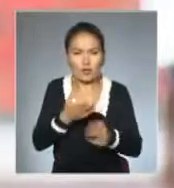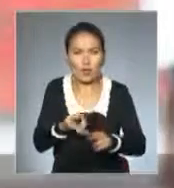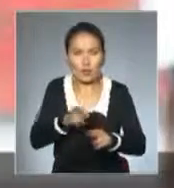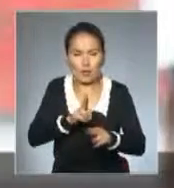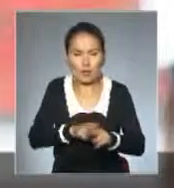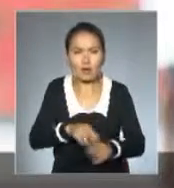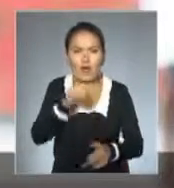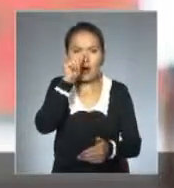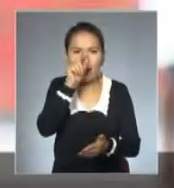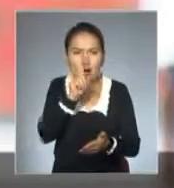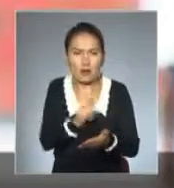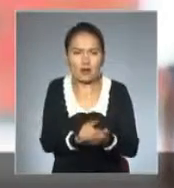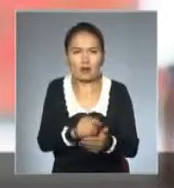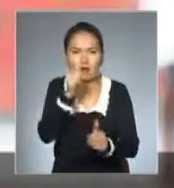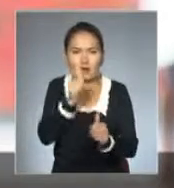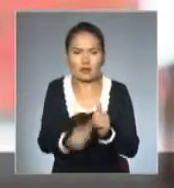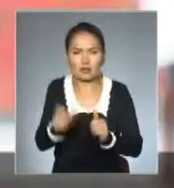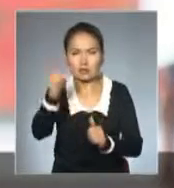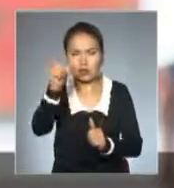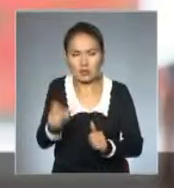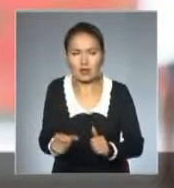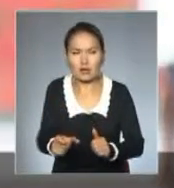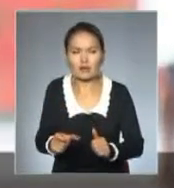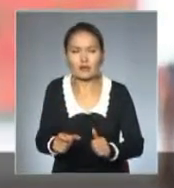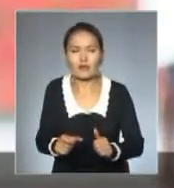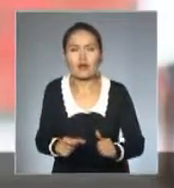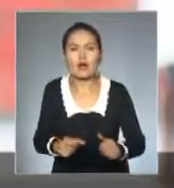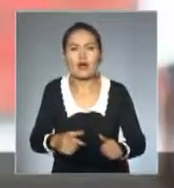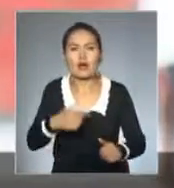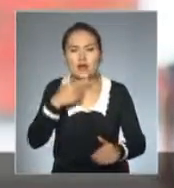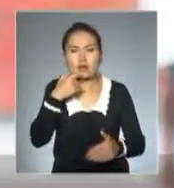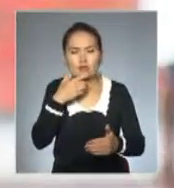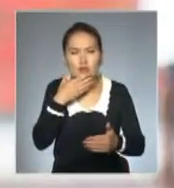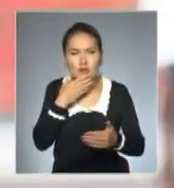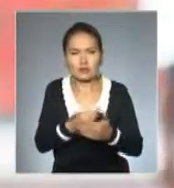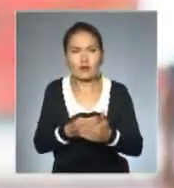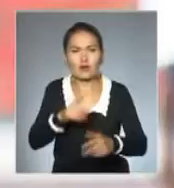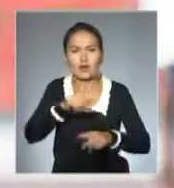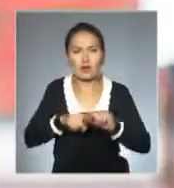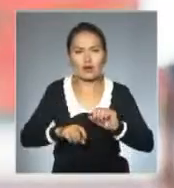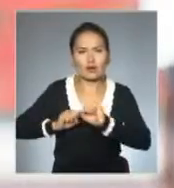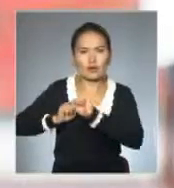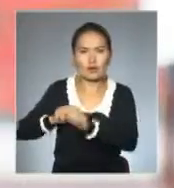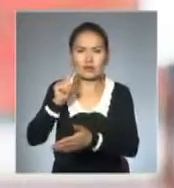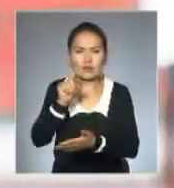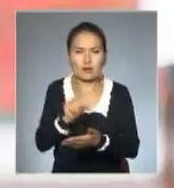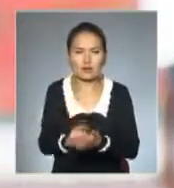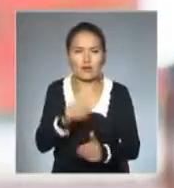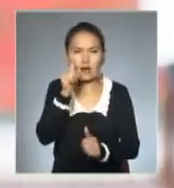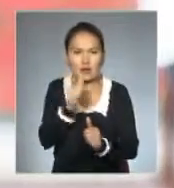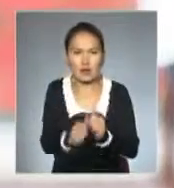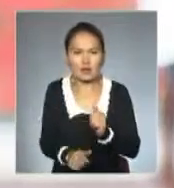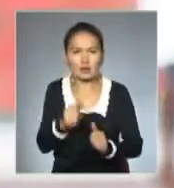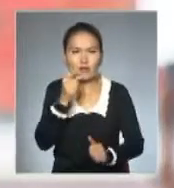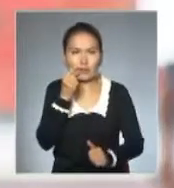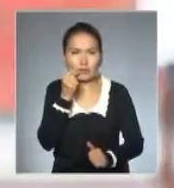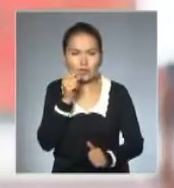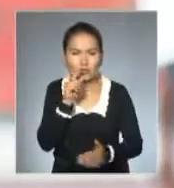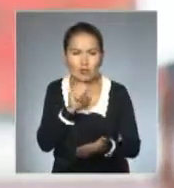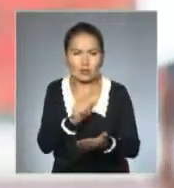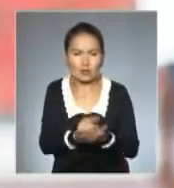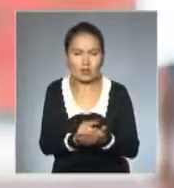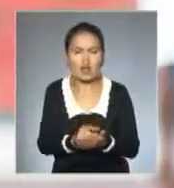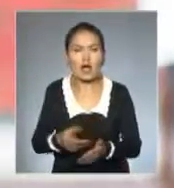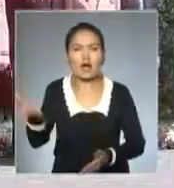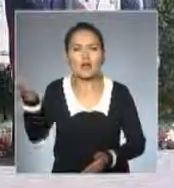адамның борышы, әсіресе ер азаматтың бор. Ұлы ата-бабаларымыз кең байтақ сайын даланы сақтап